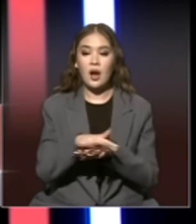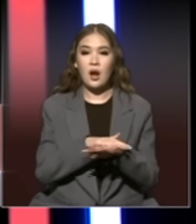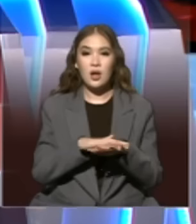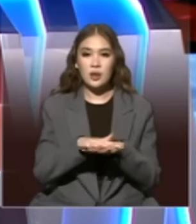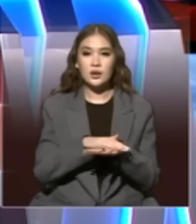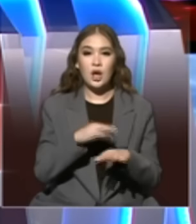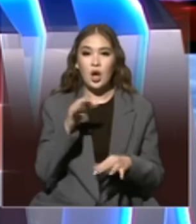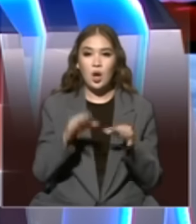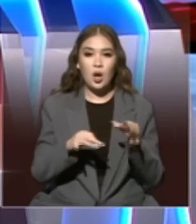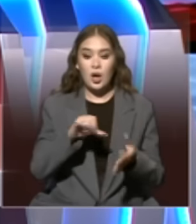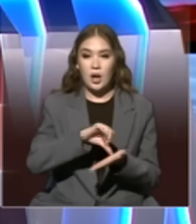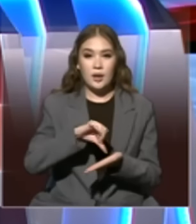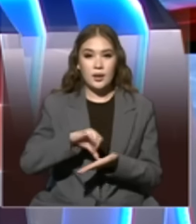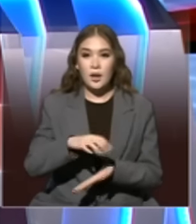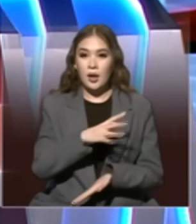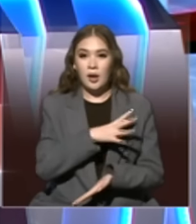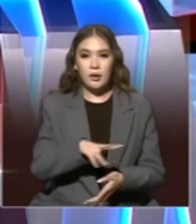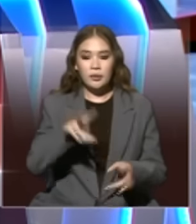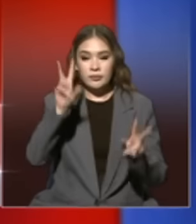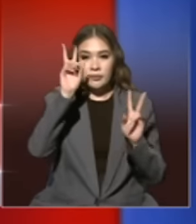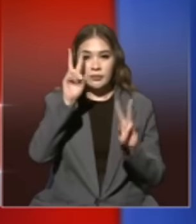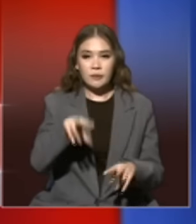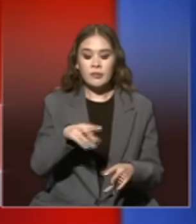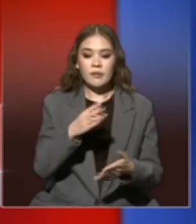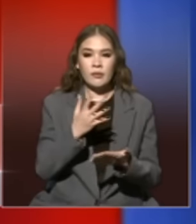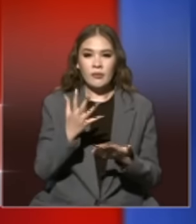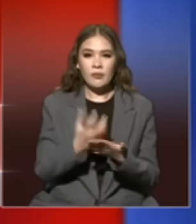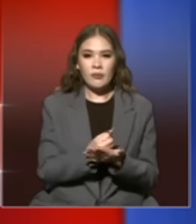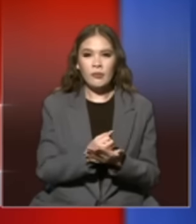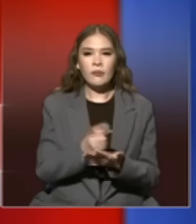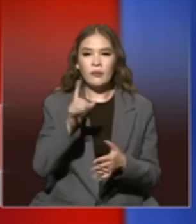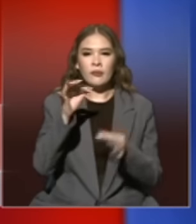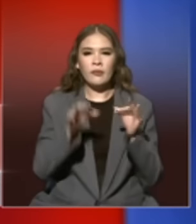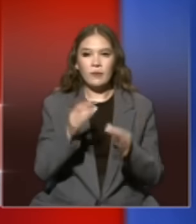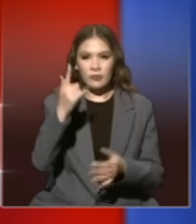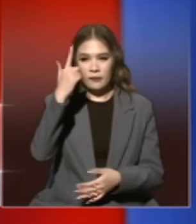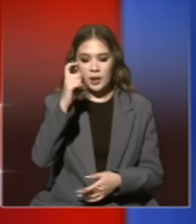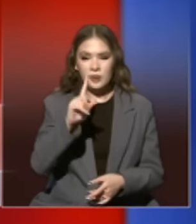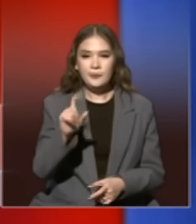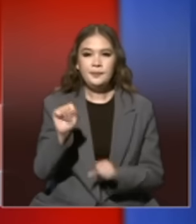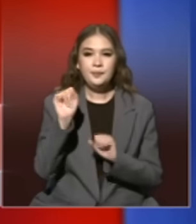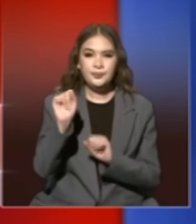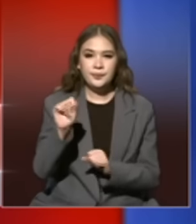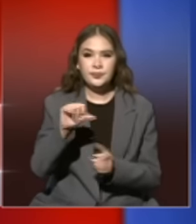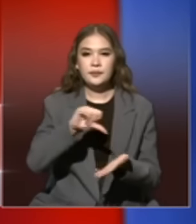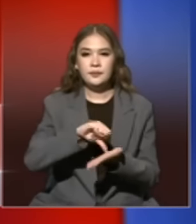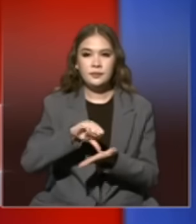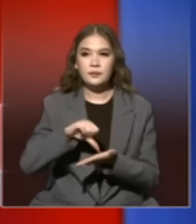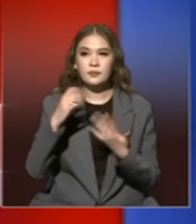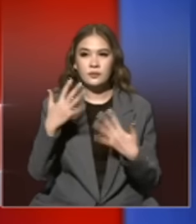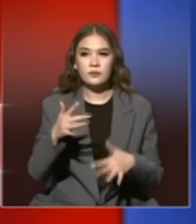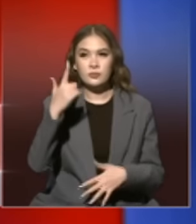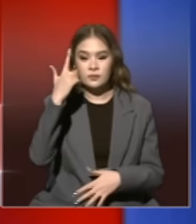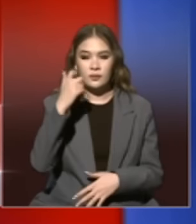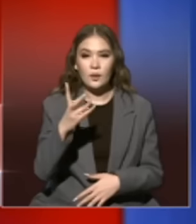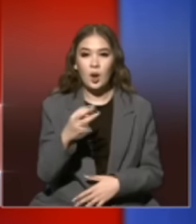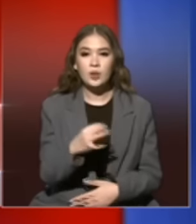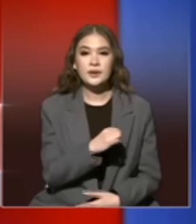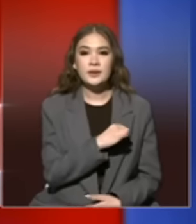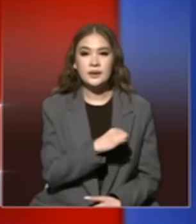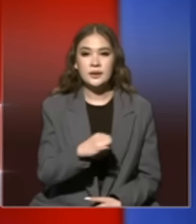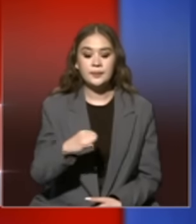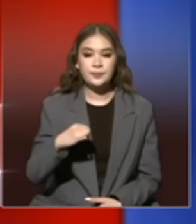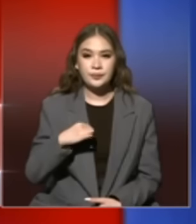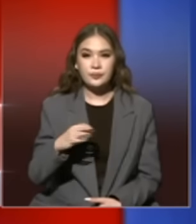сотқа қатысып көрмегесін былайша білмейді ғой. Сот бар екенін біледі, оған адвокат заңгерлер қатысатынын біледі. Енді өздері де